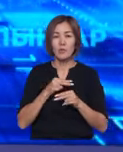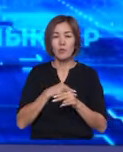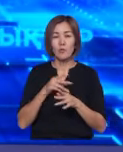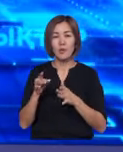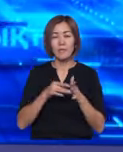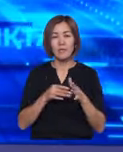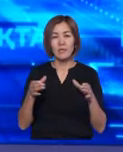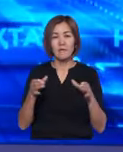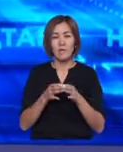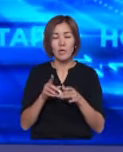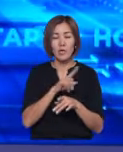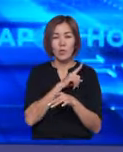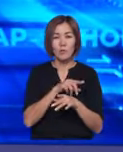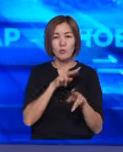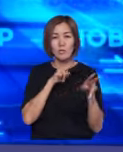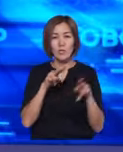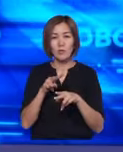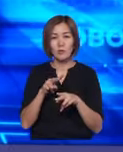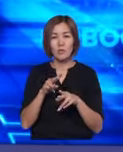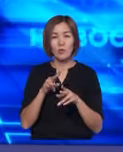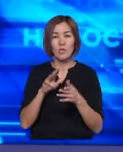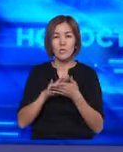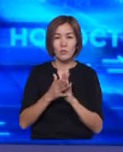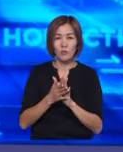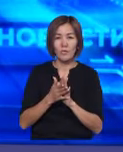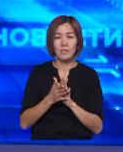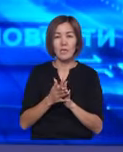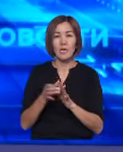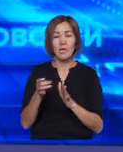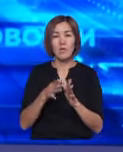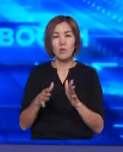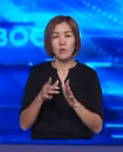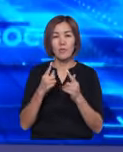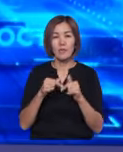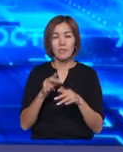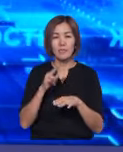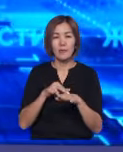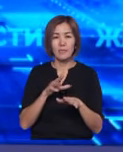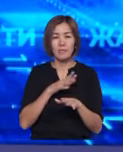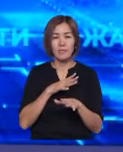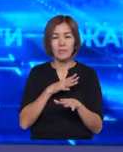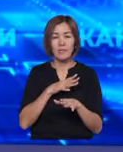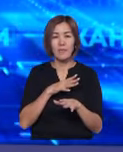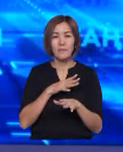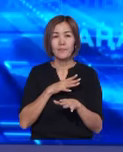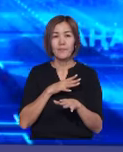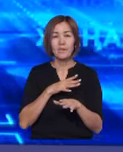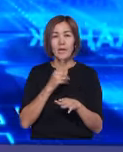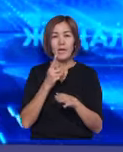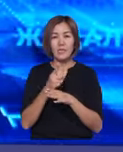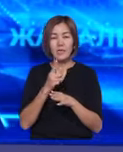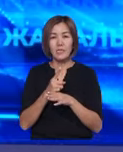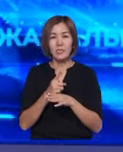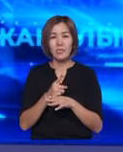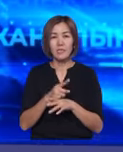работу оперативного штаба, усилили контроль и надзор за ситуацией. Районным отделом полиции были введены ограничения